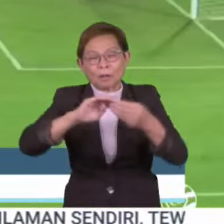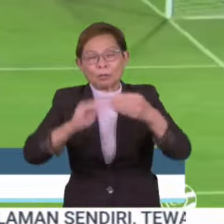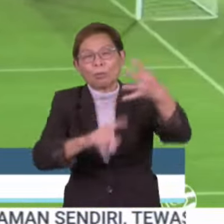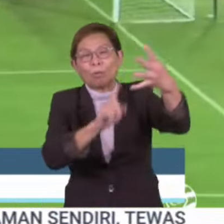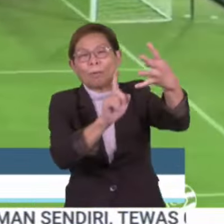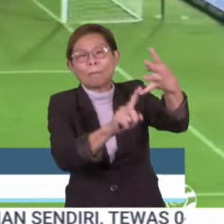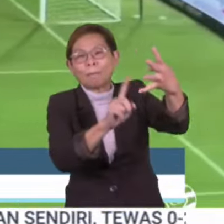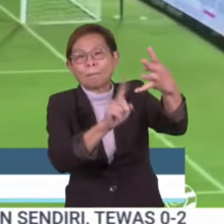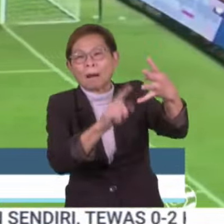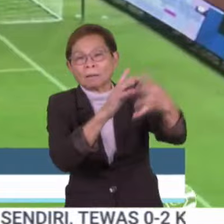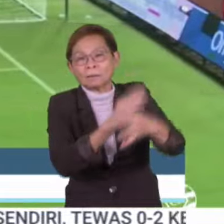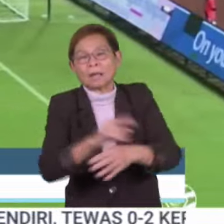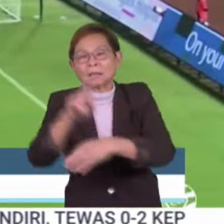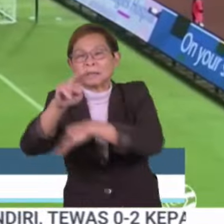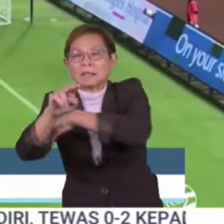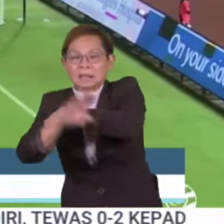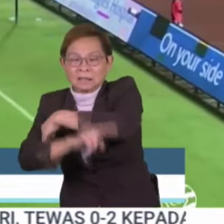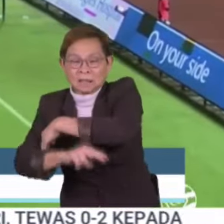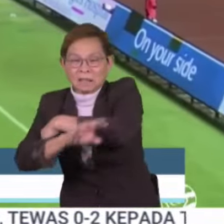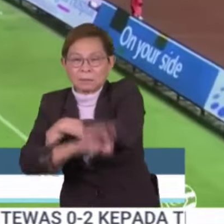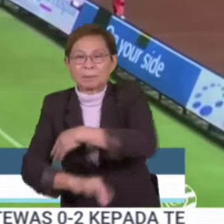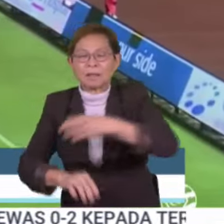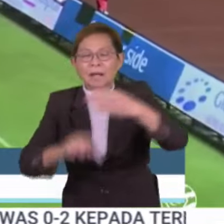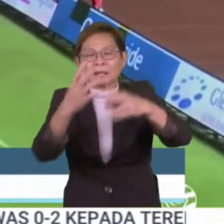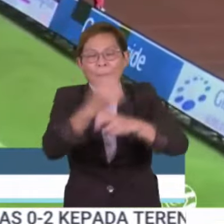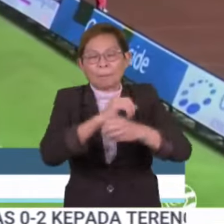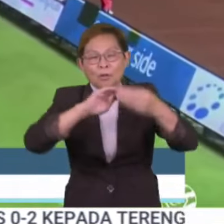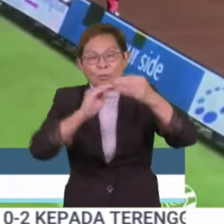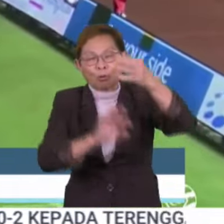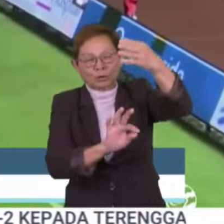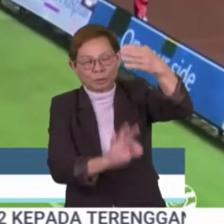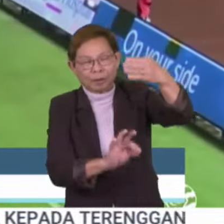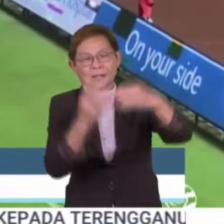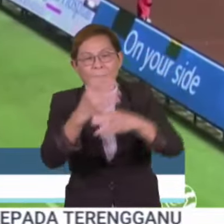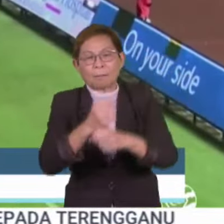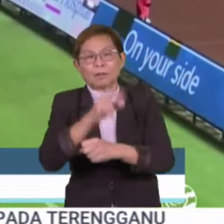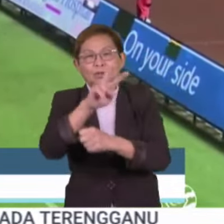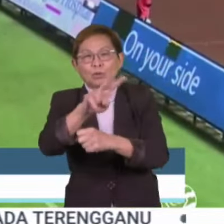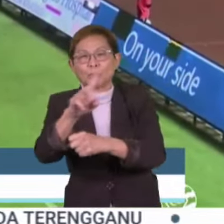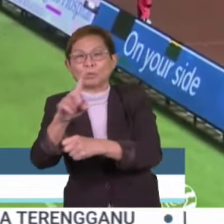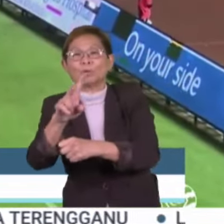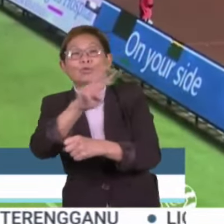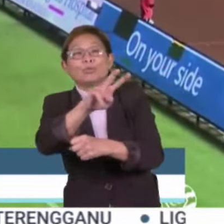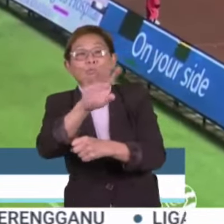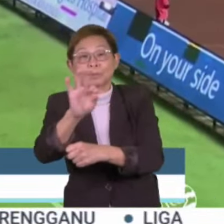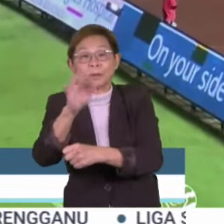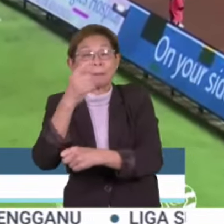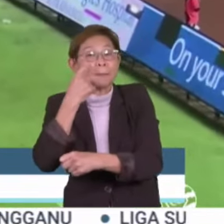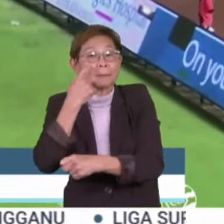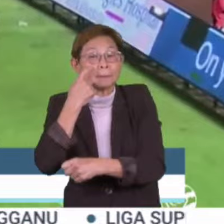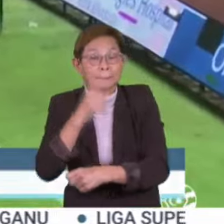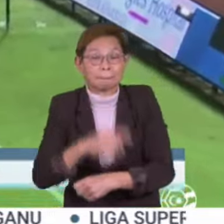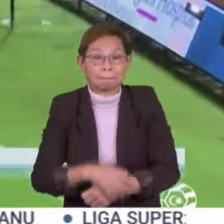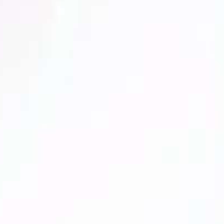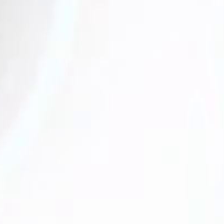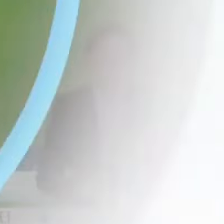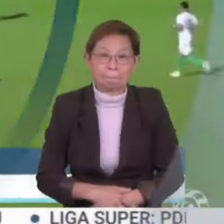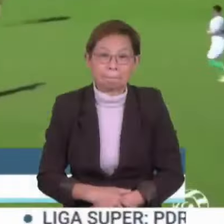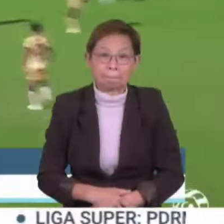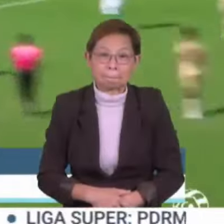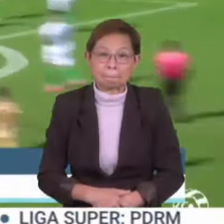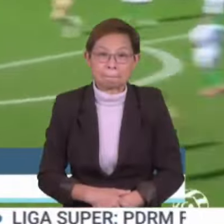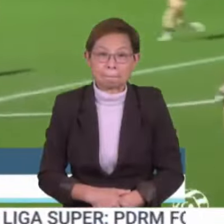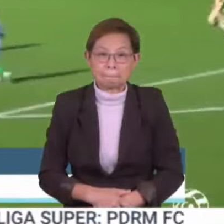ke-4 Liga manakah Negeri 9 berada di Kudus dan 9 mengumpul 21 mata video dari kesilapan boleh